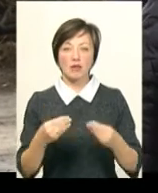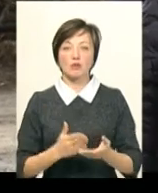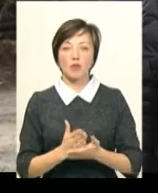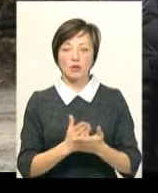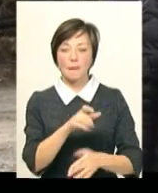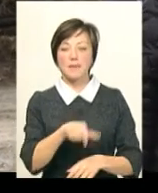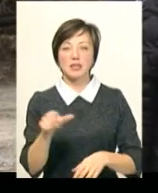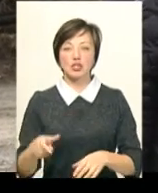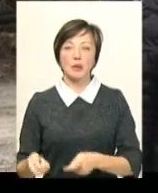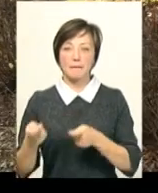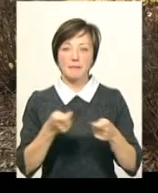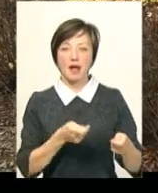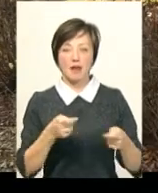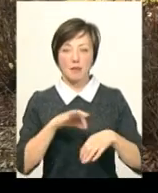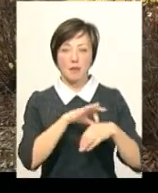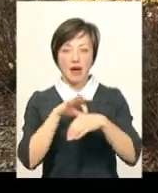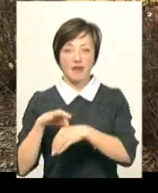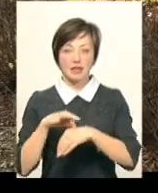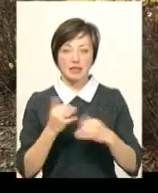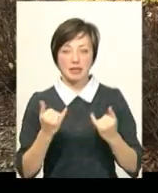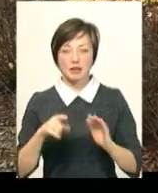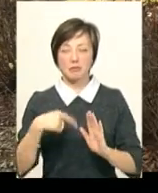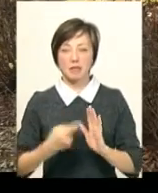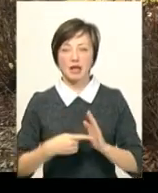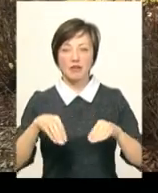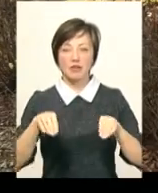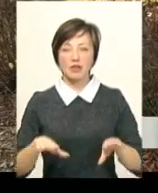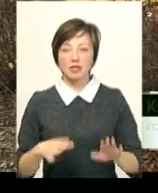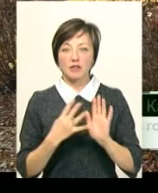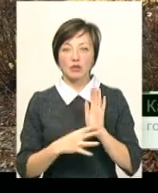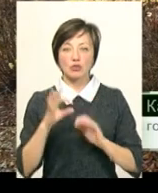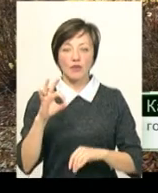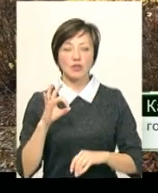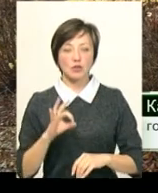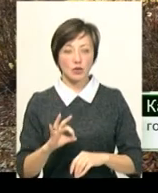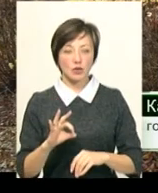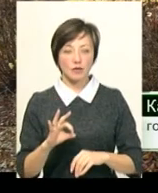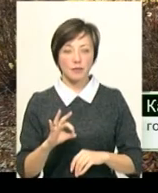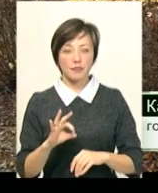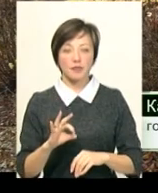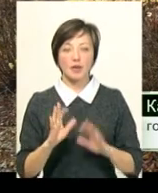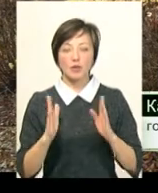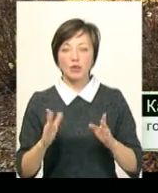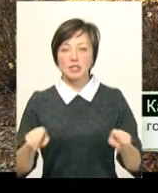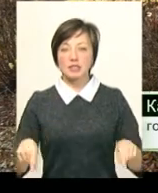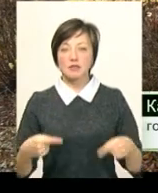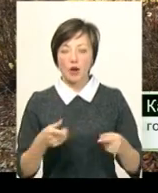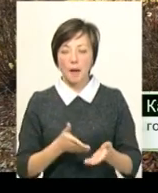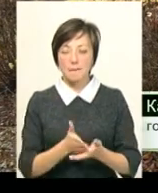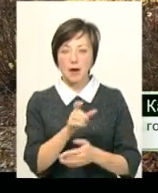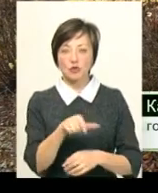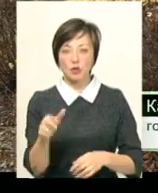з пасажирського перевезення. Зараз вже питання вирішилося практично на 90%. Буде створювати маршрутне